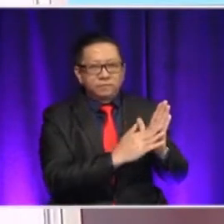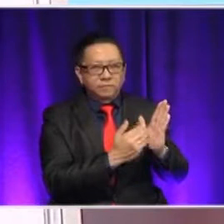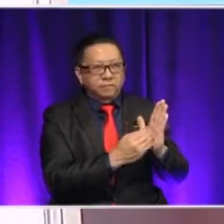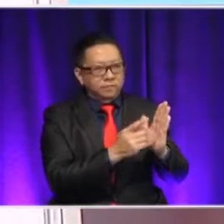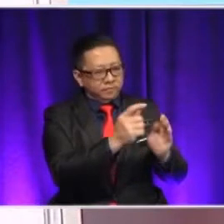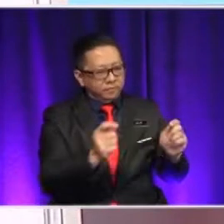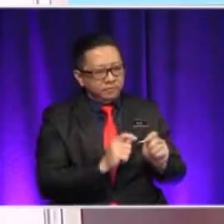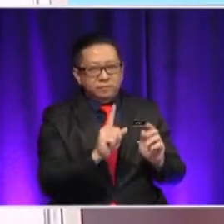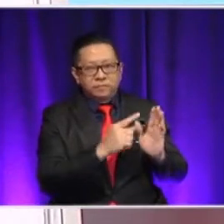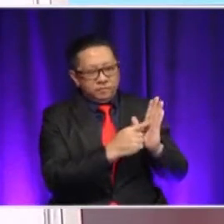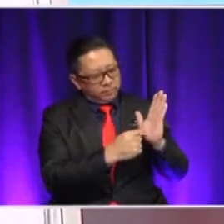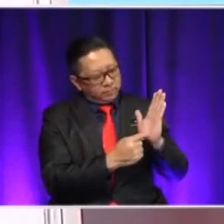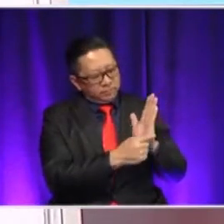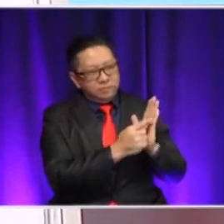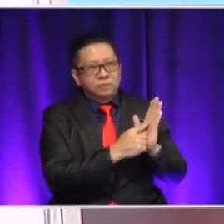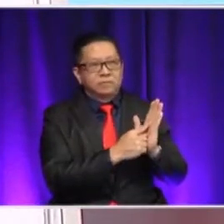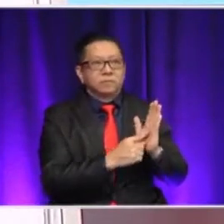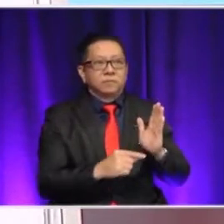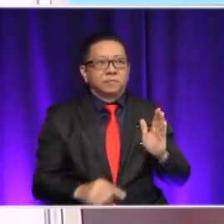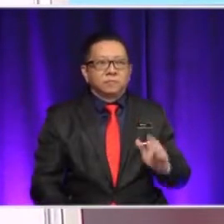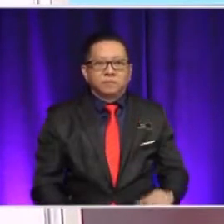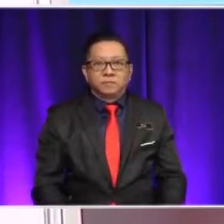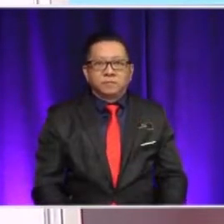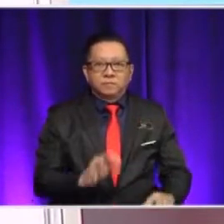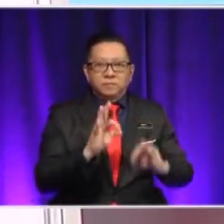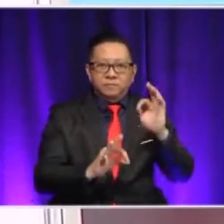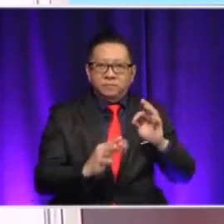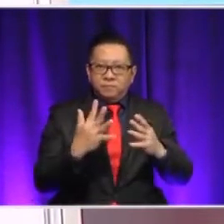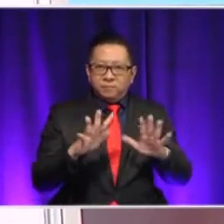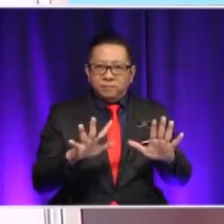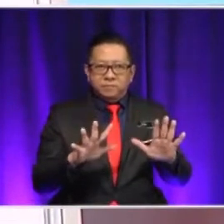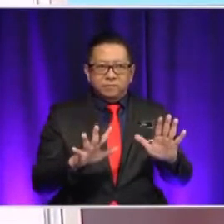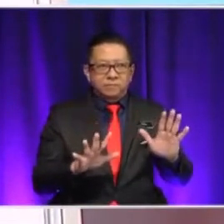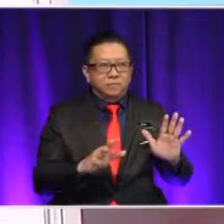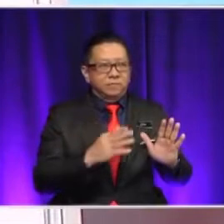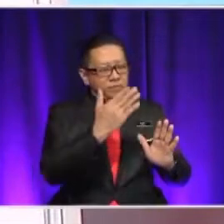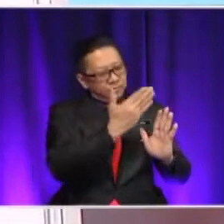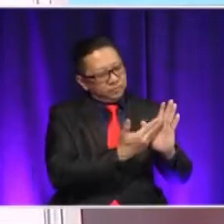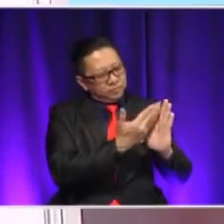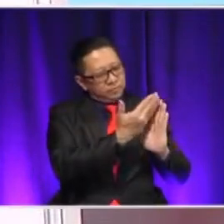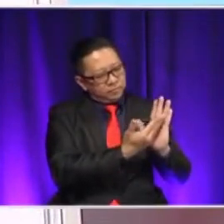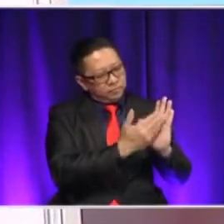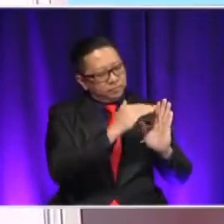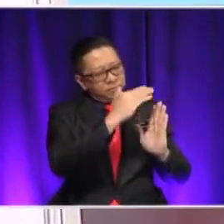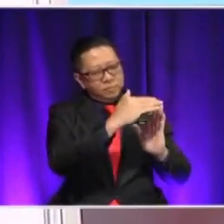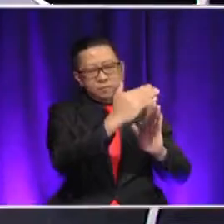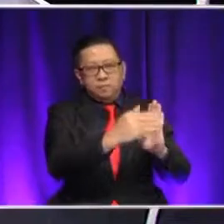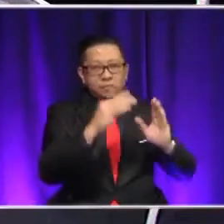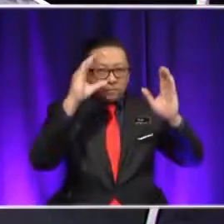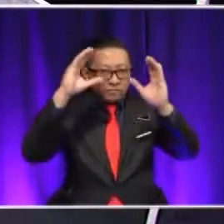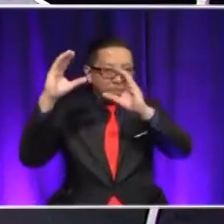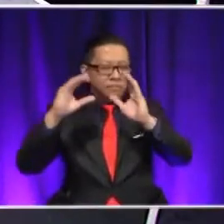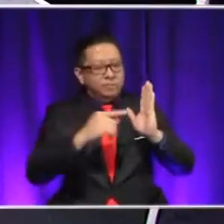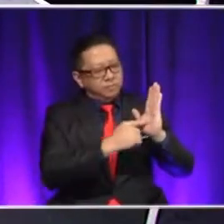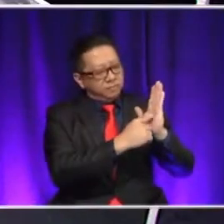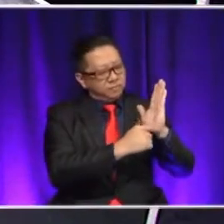kedudukan-kedudukan oke kyaaaa kalau macam tu kayak gitu tengok sini ini adalah bahagian awan ini adalah bukit